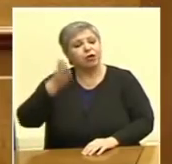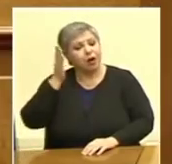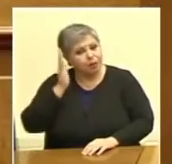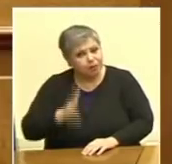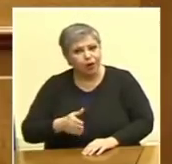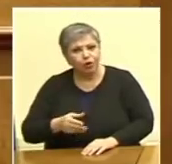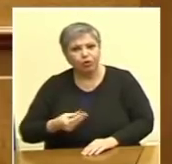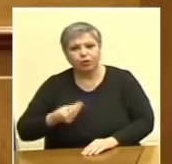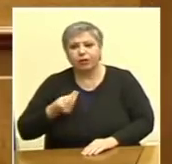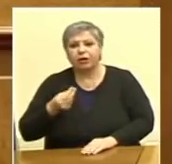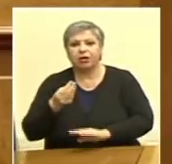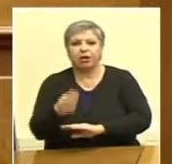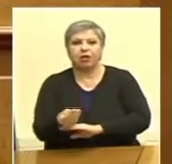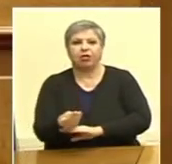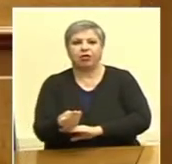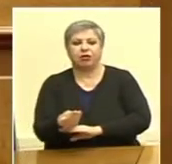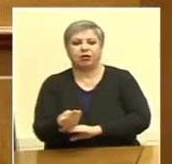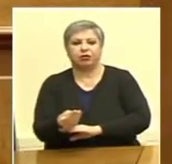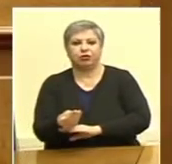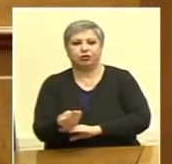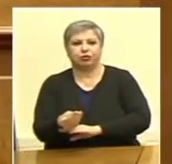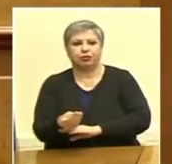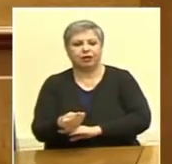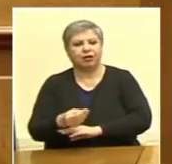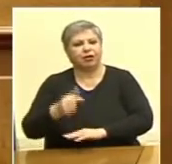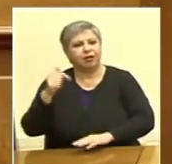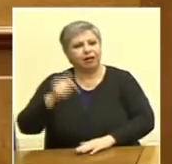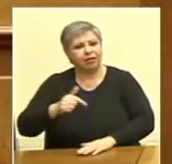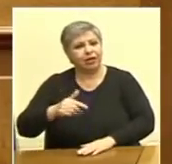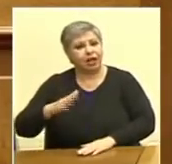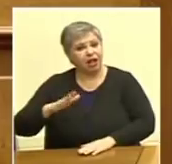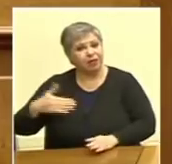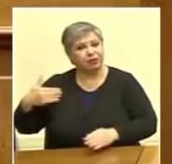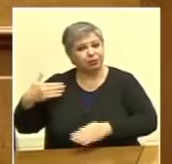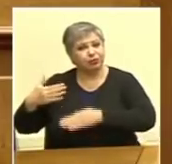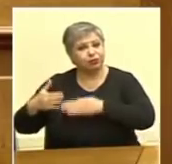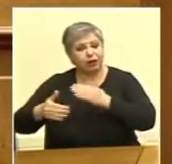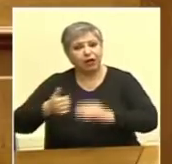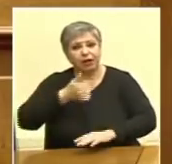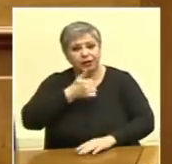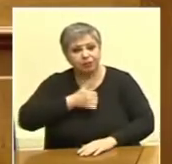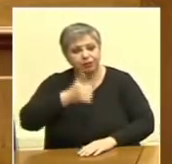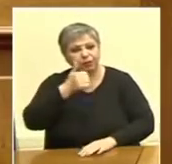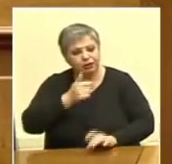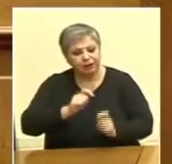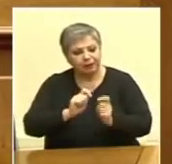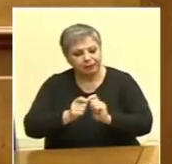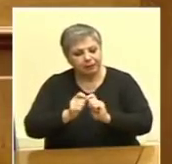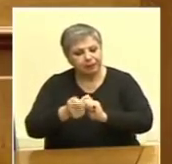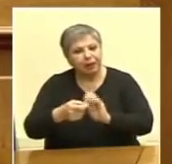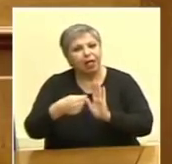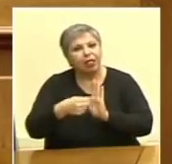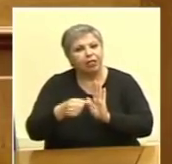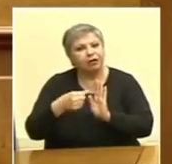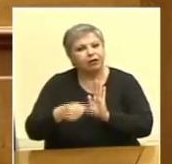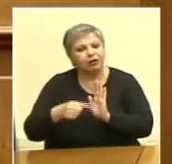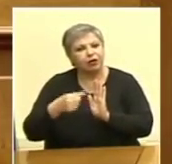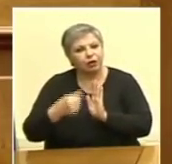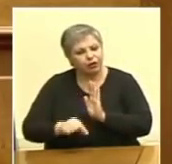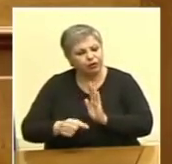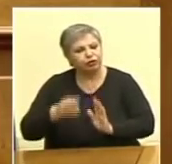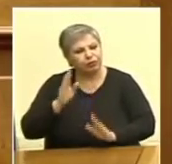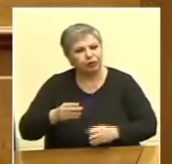δυνατότητα να το κάνουμε αυτό, αφού ανορθώσαμε πρωτίστως την οικονομία. Και επιστρέφουμε σταδιακά σε εκείνους που